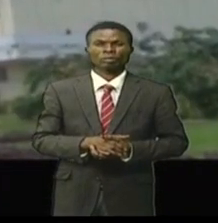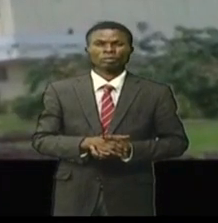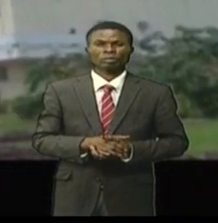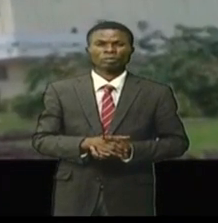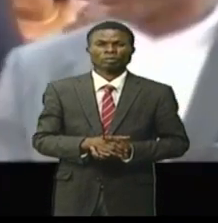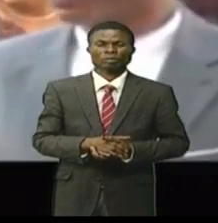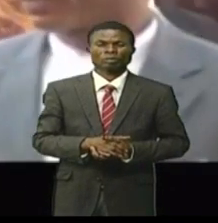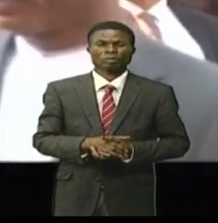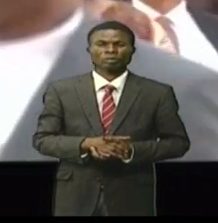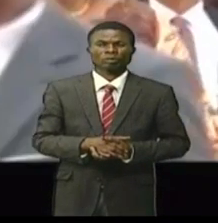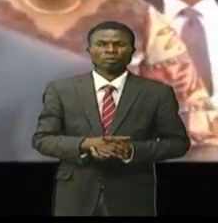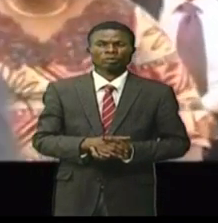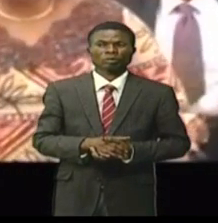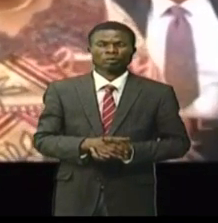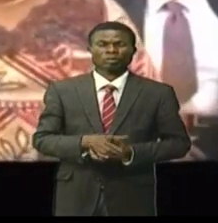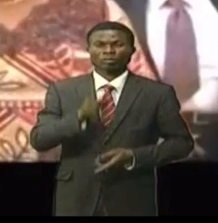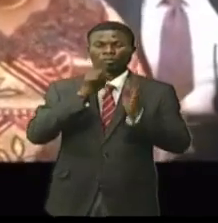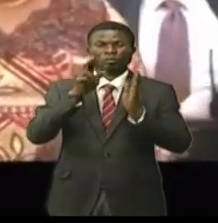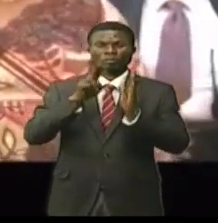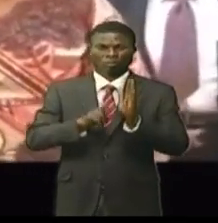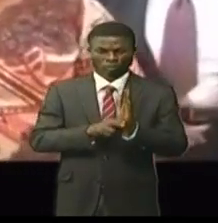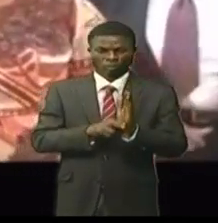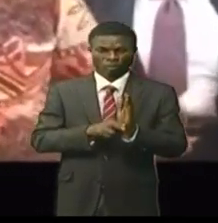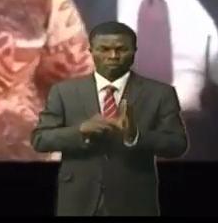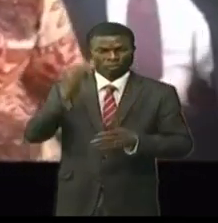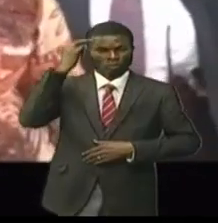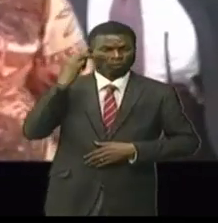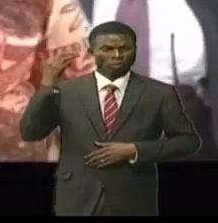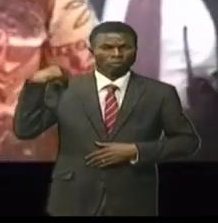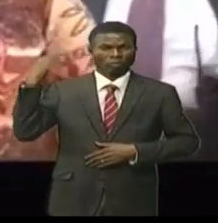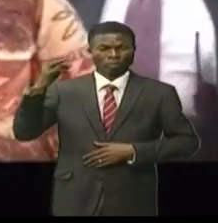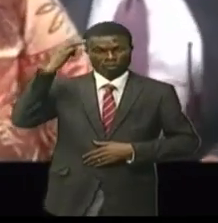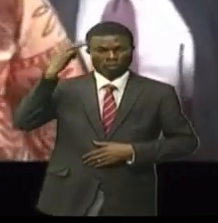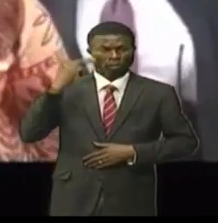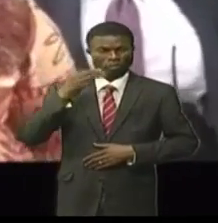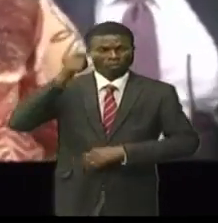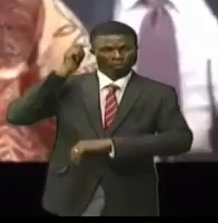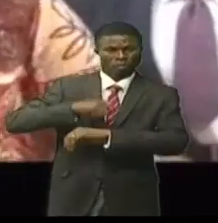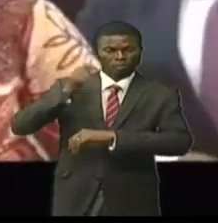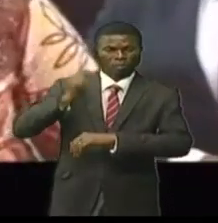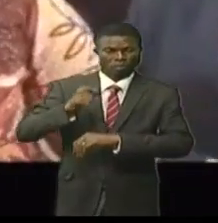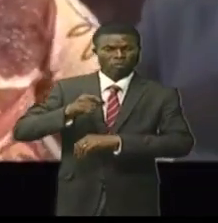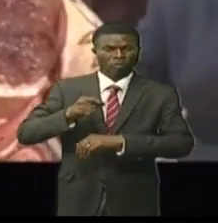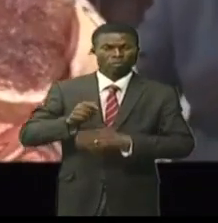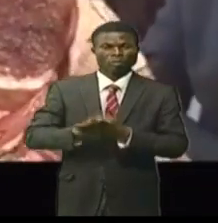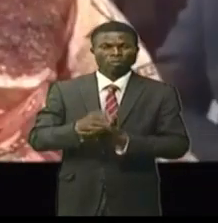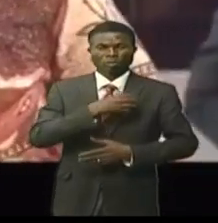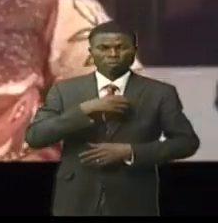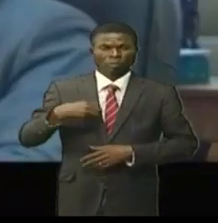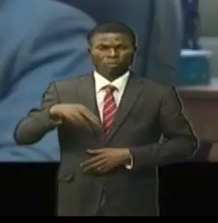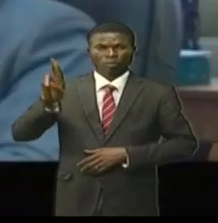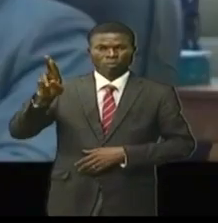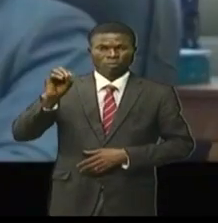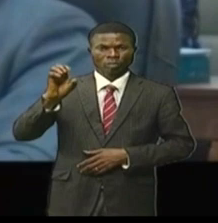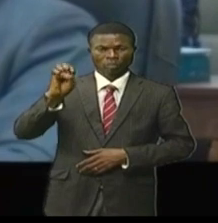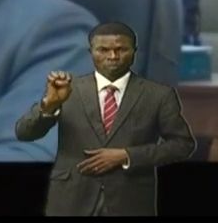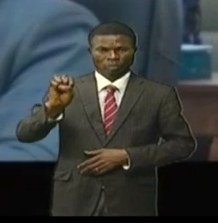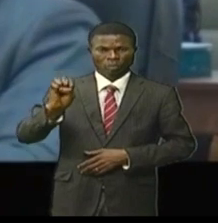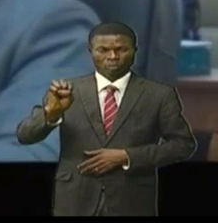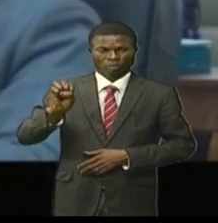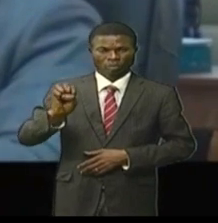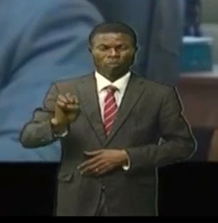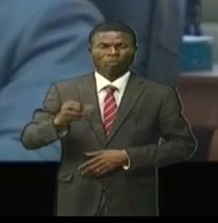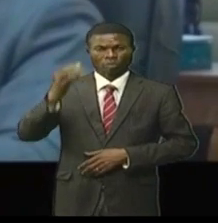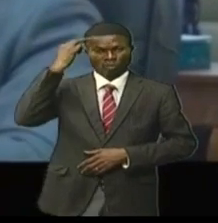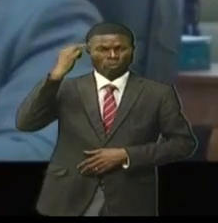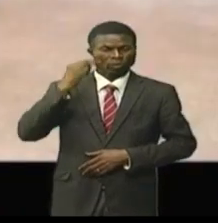C'est à cet exercice parlementaire auquel la ministre d'État, ministre de la Justice et garde des Sceaux, Rose Mutombo, s'est livrée. La patronne